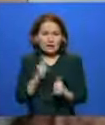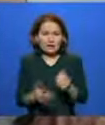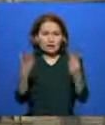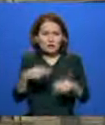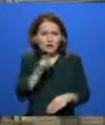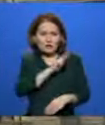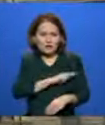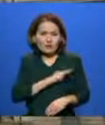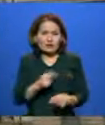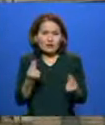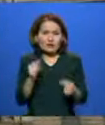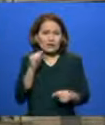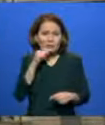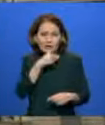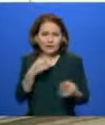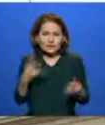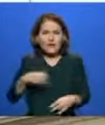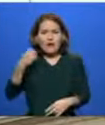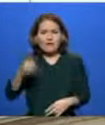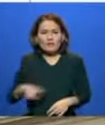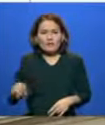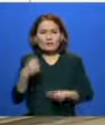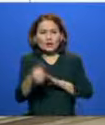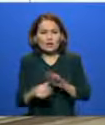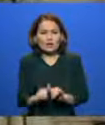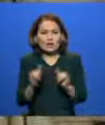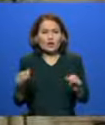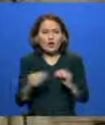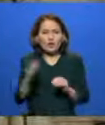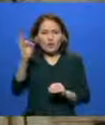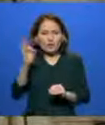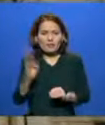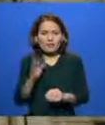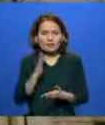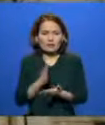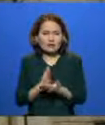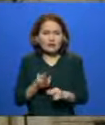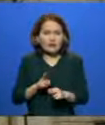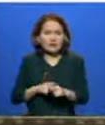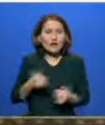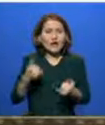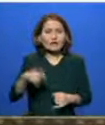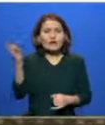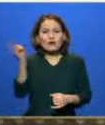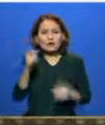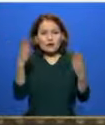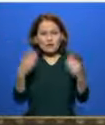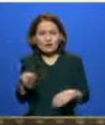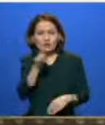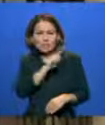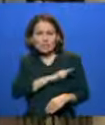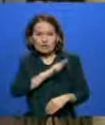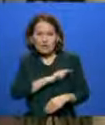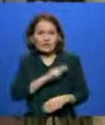үнемдеуге мәжбүрміз. Қазір Францияда жұмыссыздық деңгей 10%-дан асып отыр. Тұрғындар жексенбі күндері еңбек етсе де бұл мәселені шешу